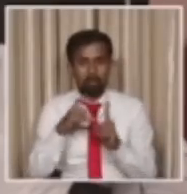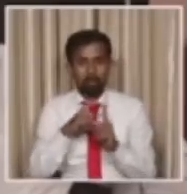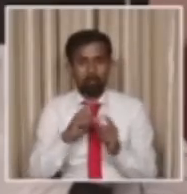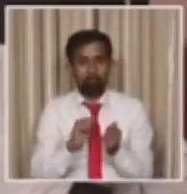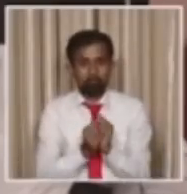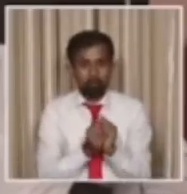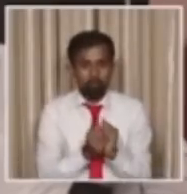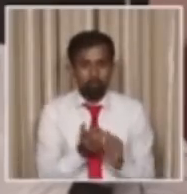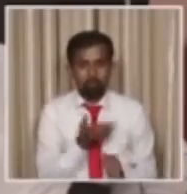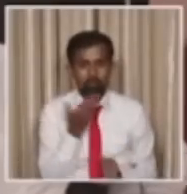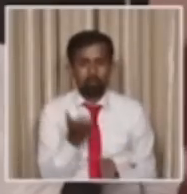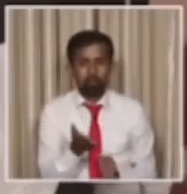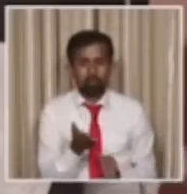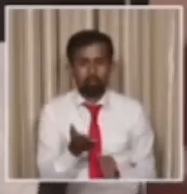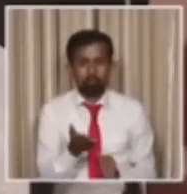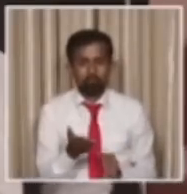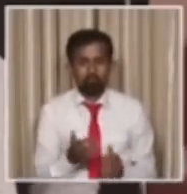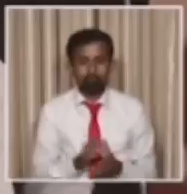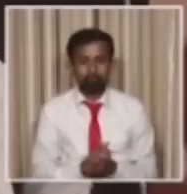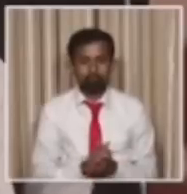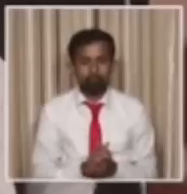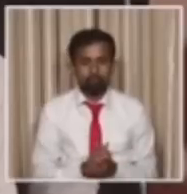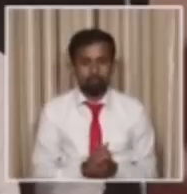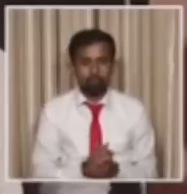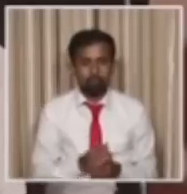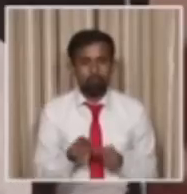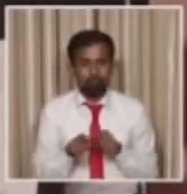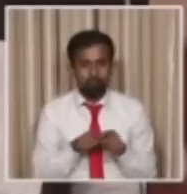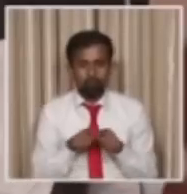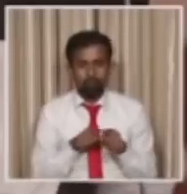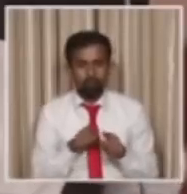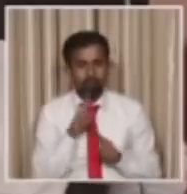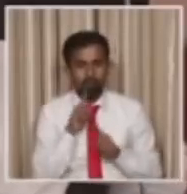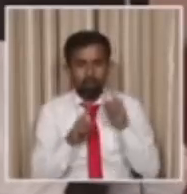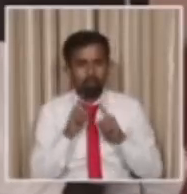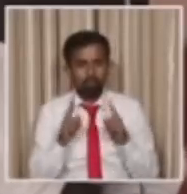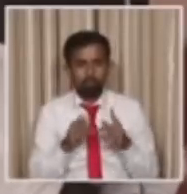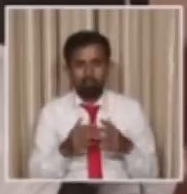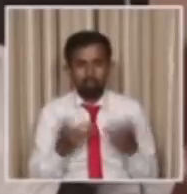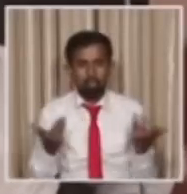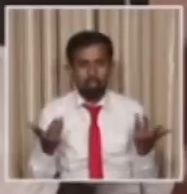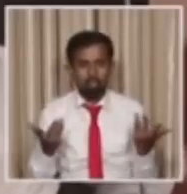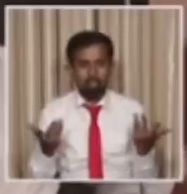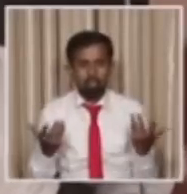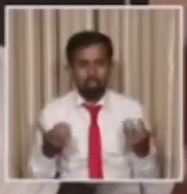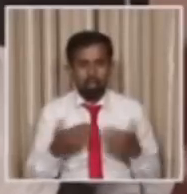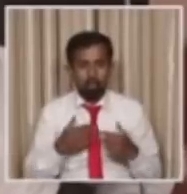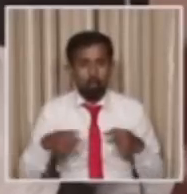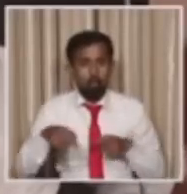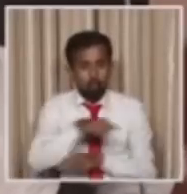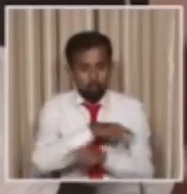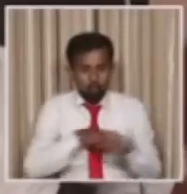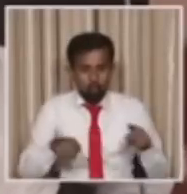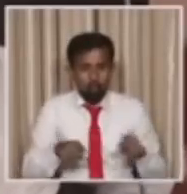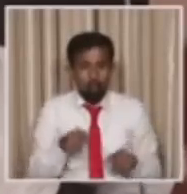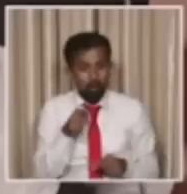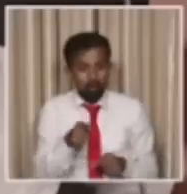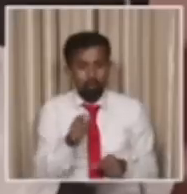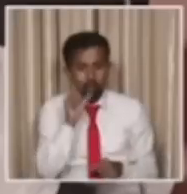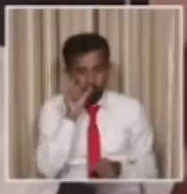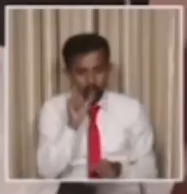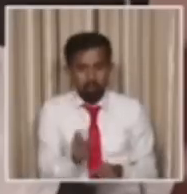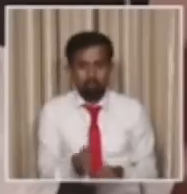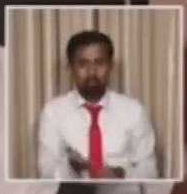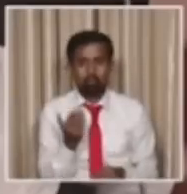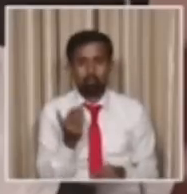වෙනසක් කරන්න තියනවද නැත්නම් ඒ ඒ වැනි දෙයක් කතා වුන්නේ නැහැ මං හිතන්නේ අපි සියලු දිනාම ඒක ගැනත් බලන්න